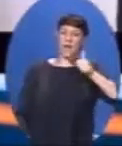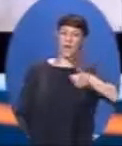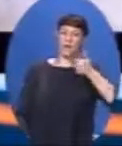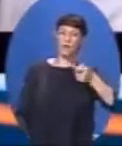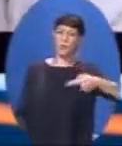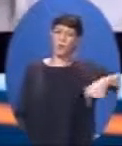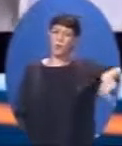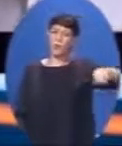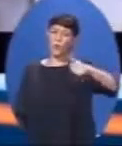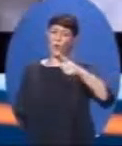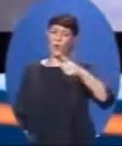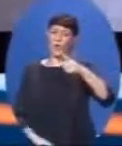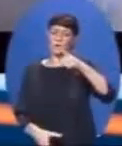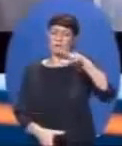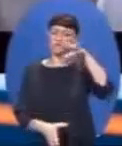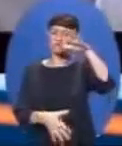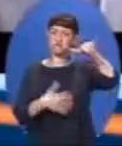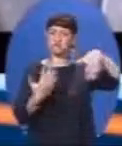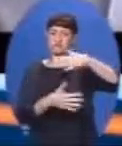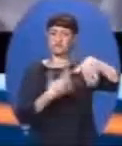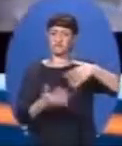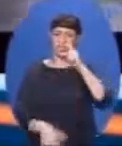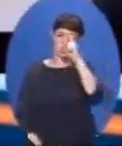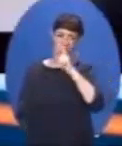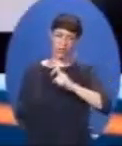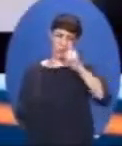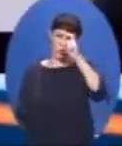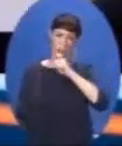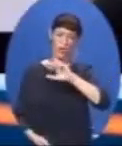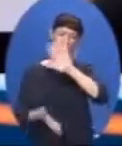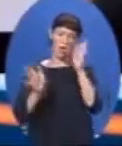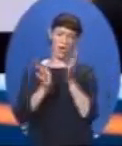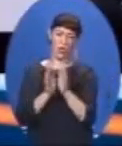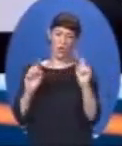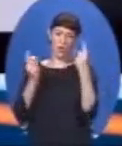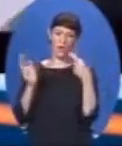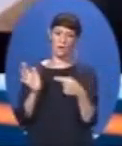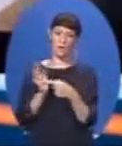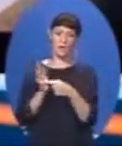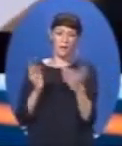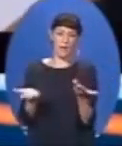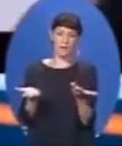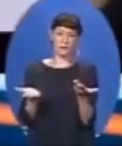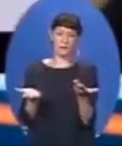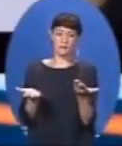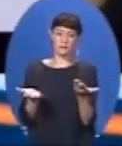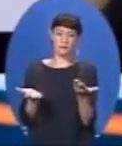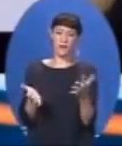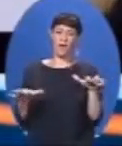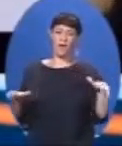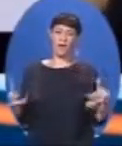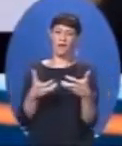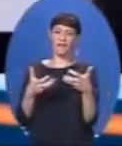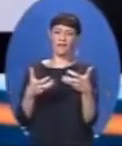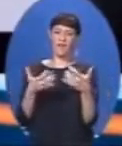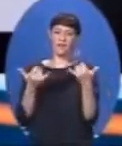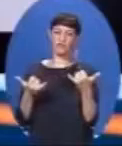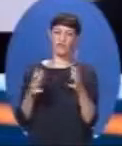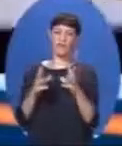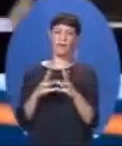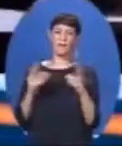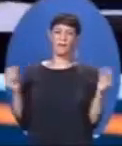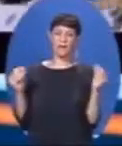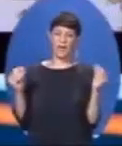חלק מאותה מגפה שנקראת שחיתות. הכל קורה, דן, בגלל דבר אחד ויחיד, שהחברה הזאת איבדה